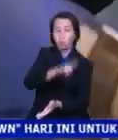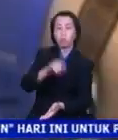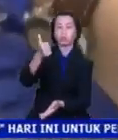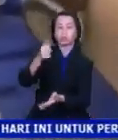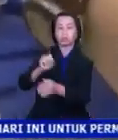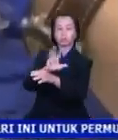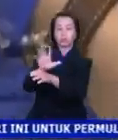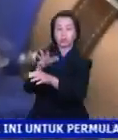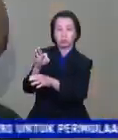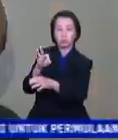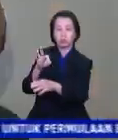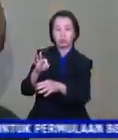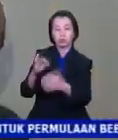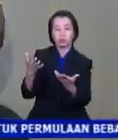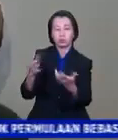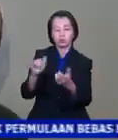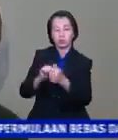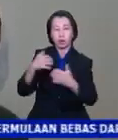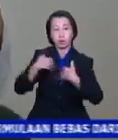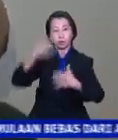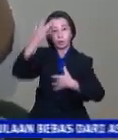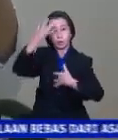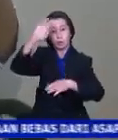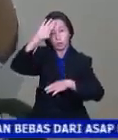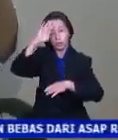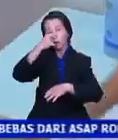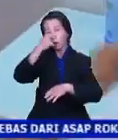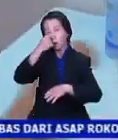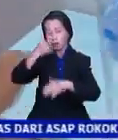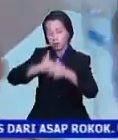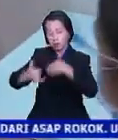kes COVID-19 bergejala dan kemasukan ke